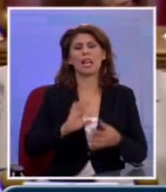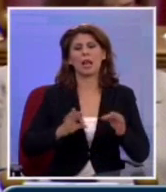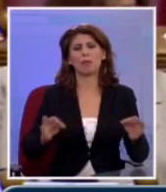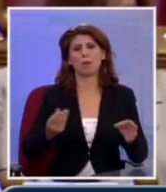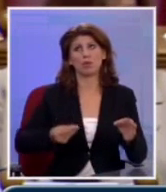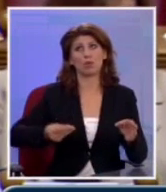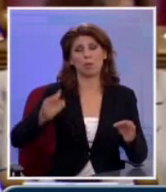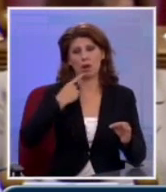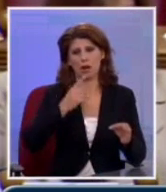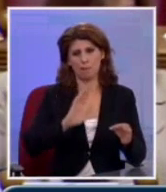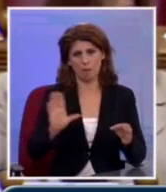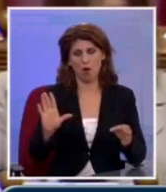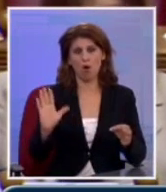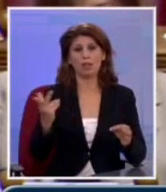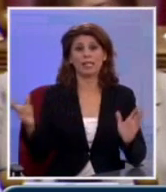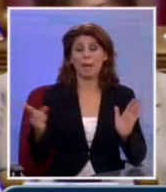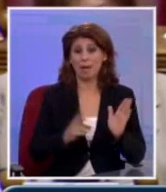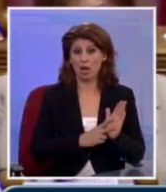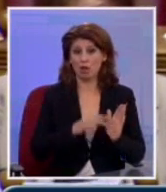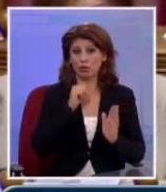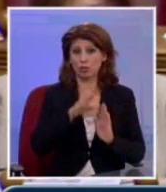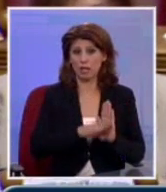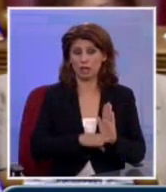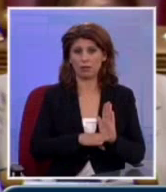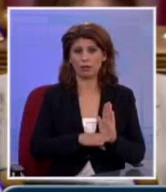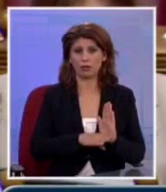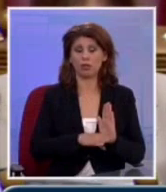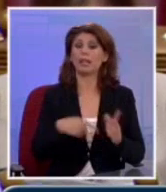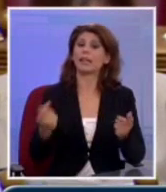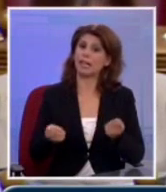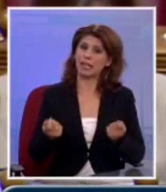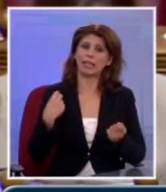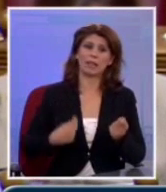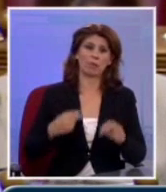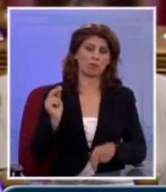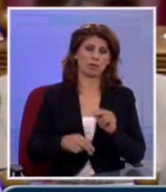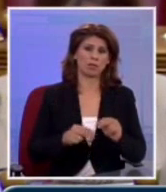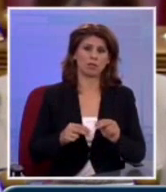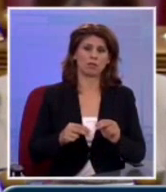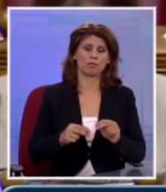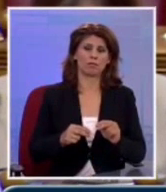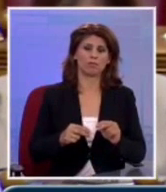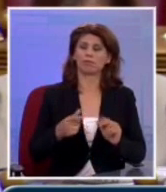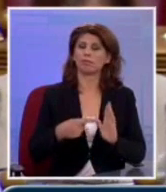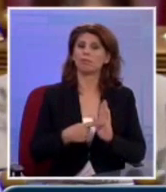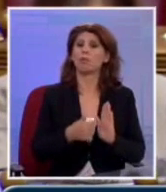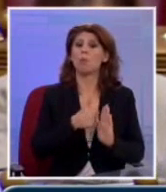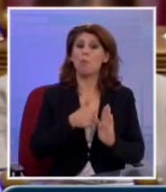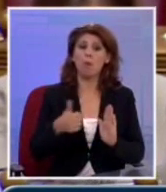αναλυτικότερος, ότι η απαγόρευση του Συντάγματος για τη διενέργεια δημοψηφίσματος ανάγεται μόνο